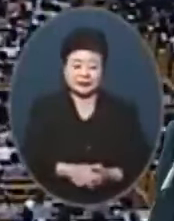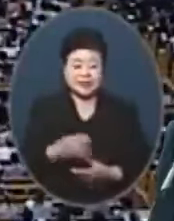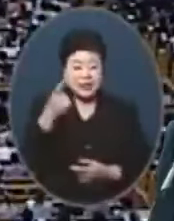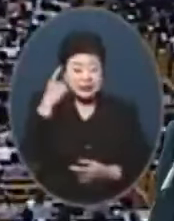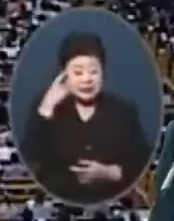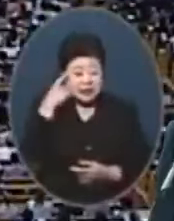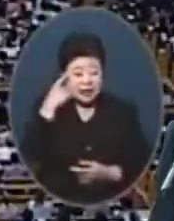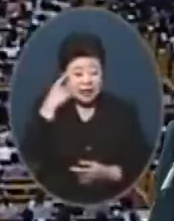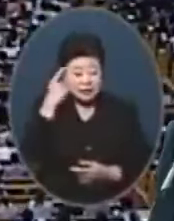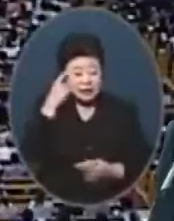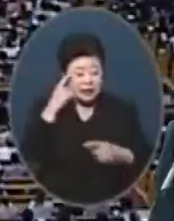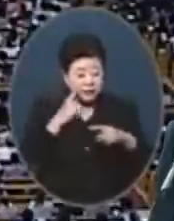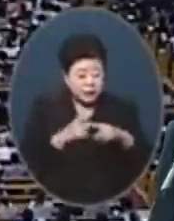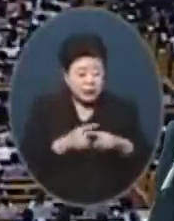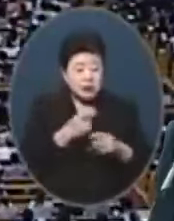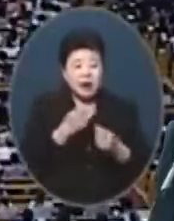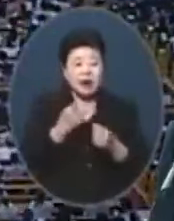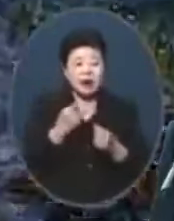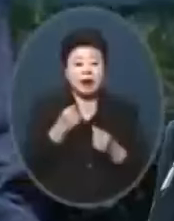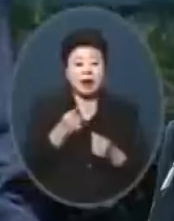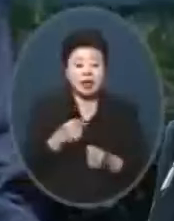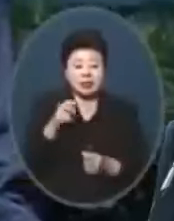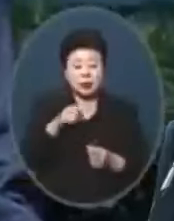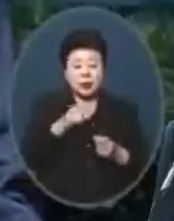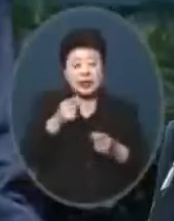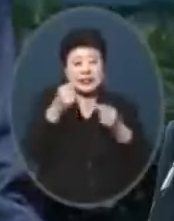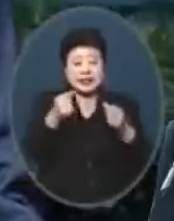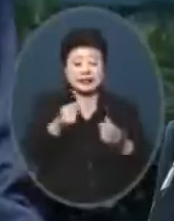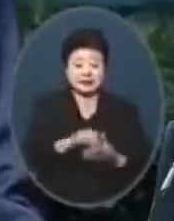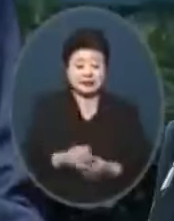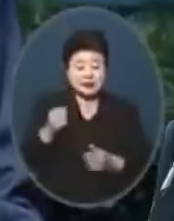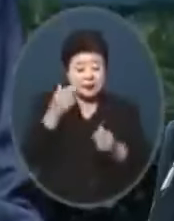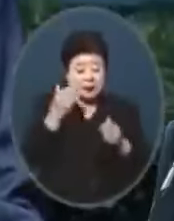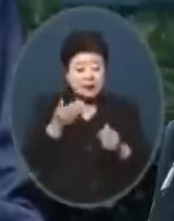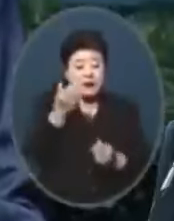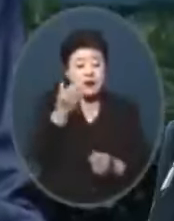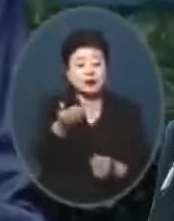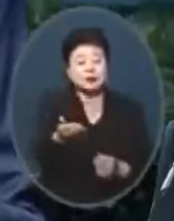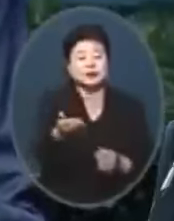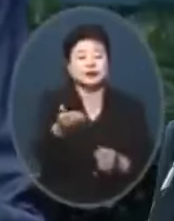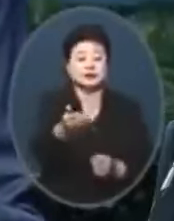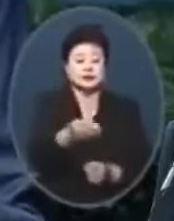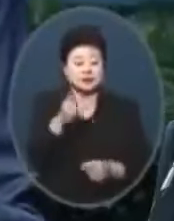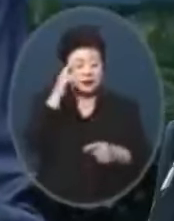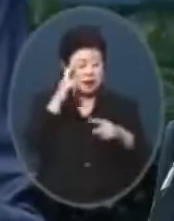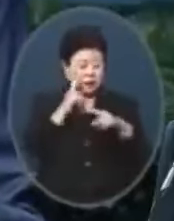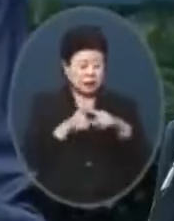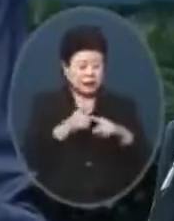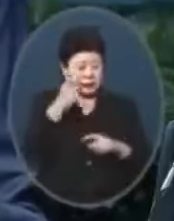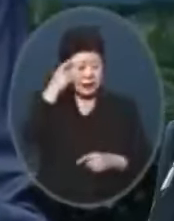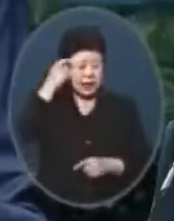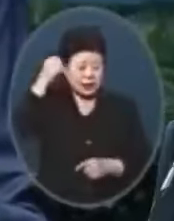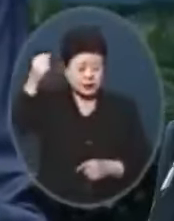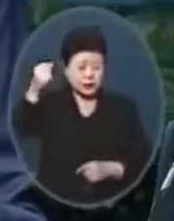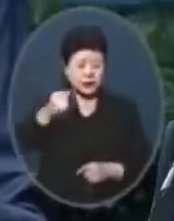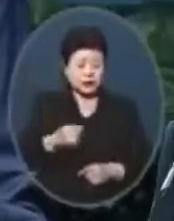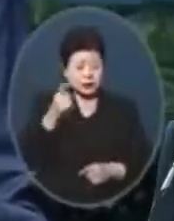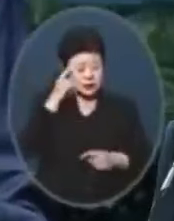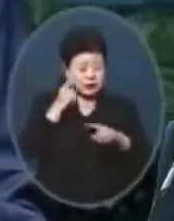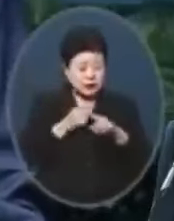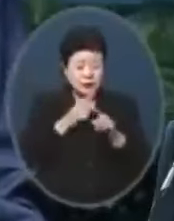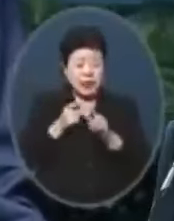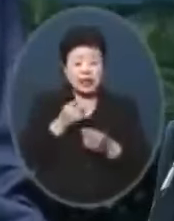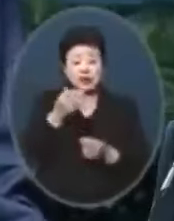생각을 긍정적으로 하면 더 건강하고 장수하게 된 것입니다. 성령은 여러분에게 긍정적으로 생각하고 긍정적으로